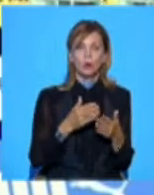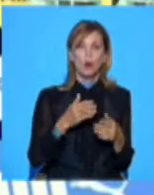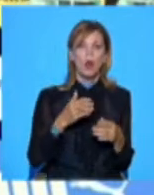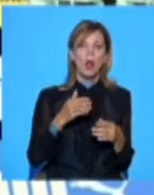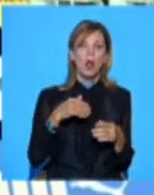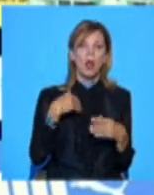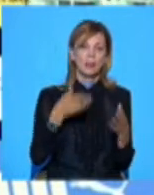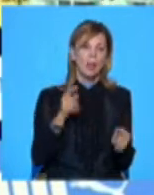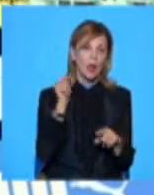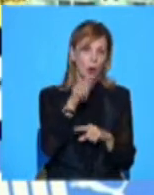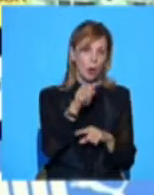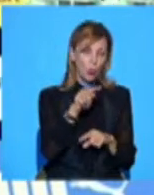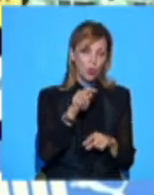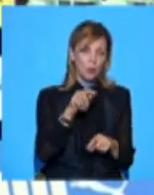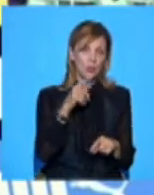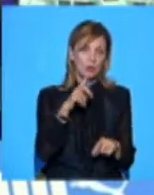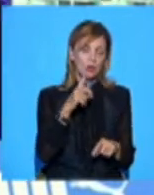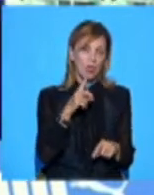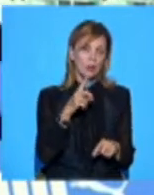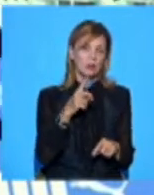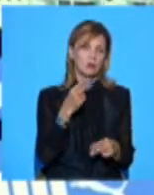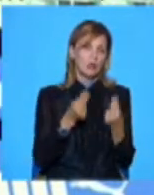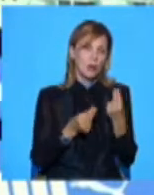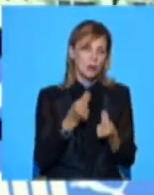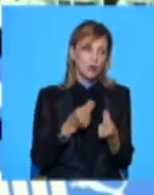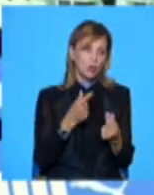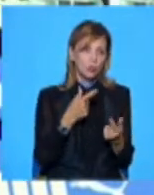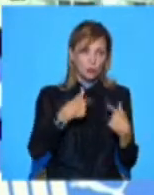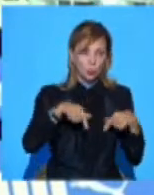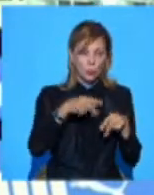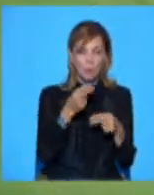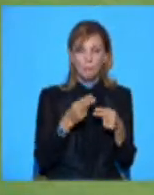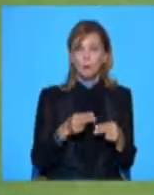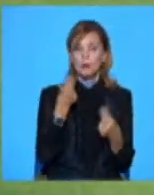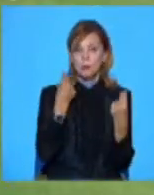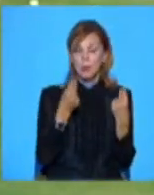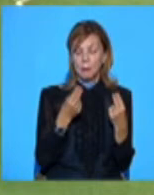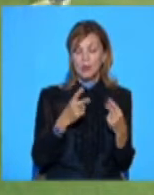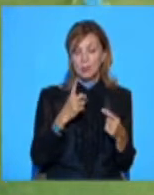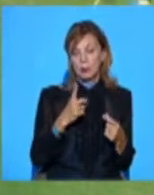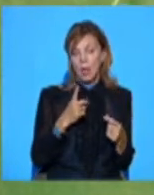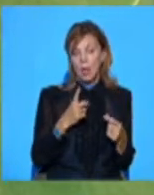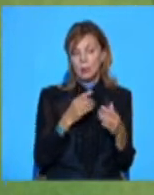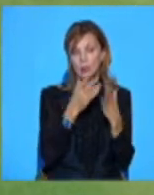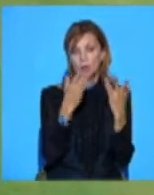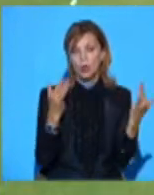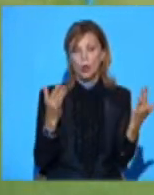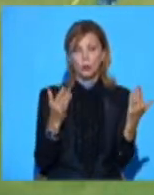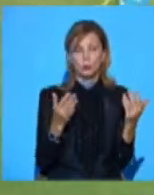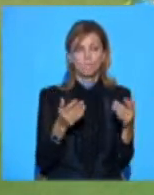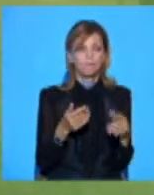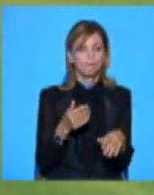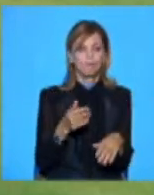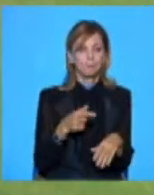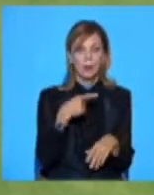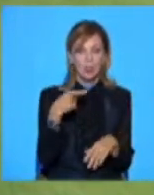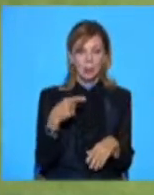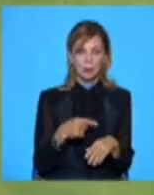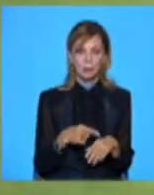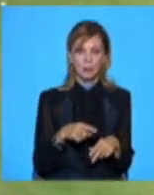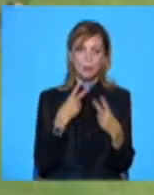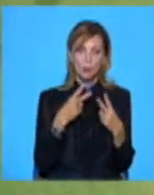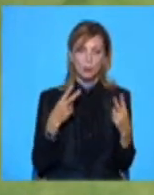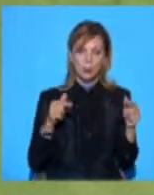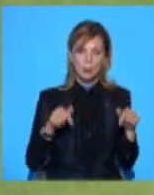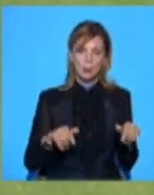ca joc noi am fost peste cei de la FCSB și peste cei de la Sepsi. Din păcate rezultatul a fost unul negativ. Cât despre